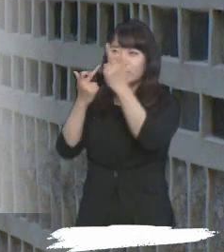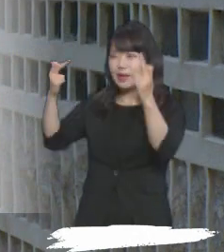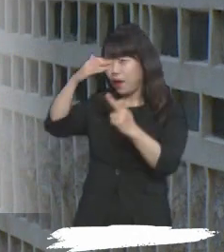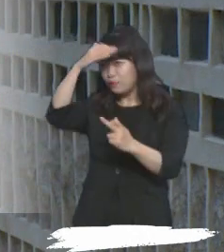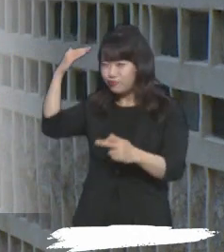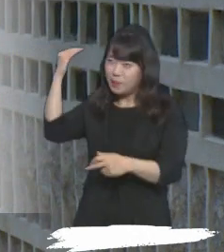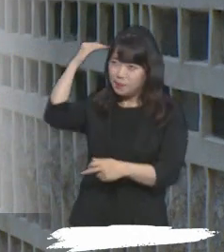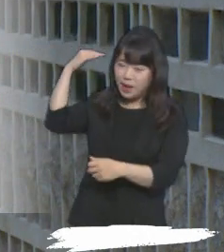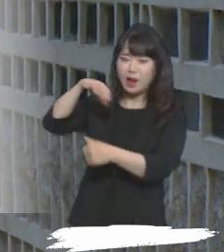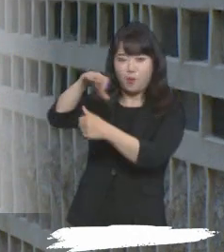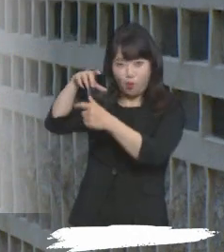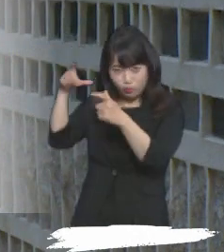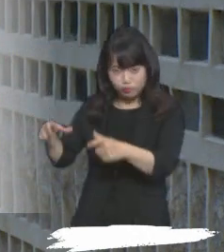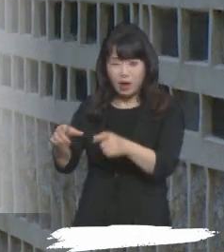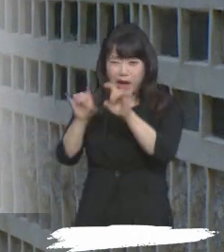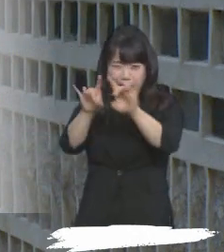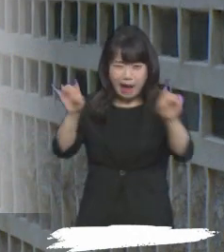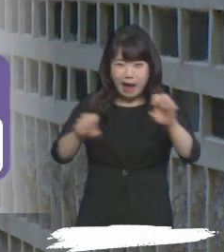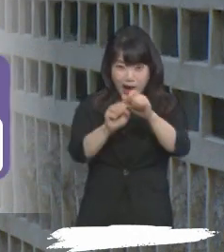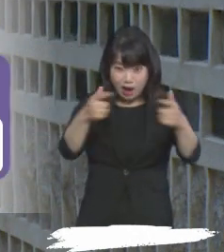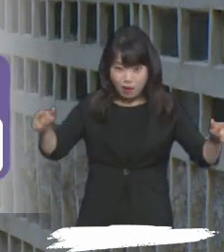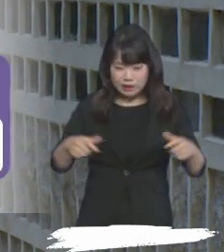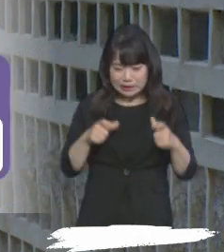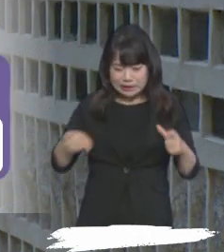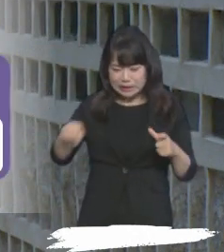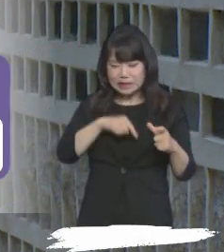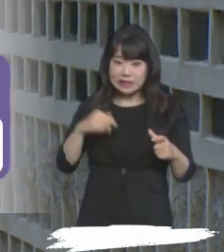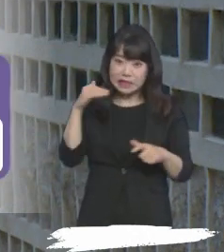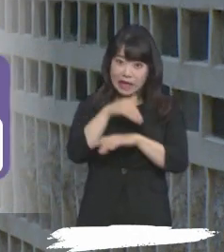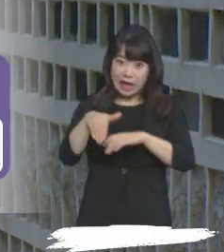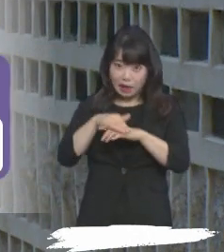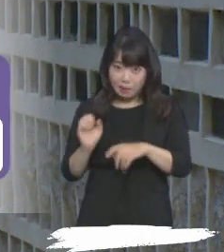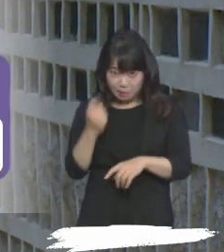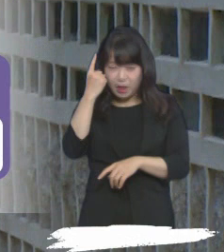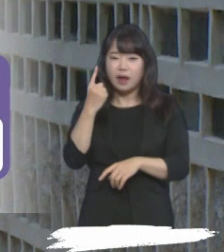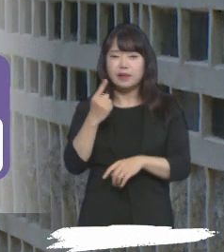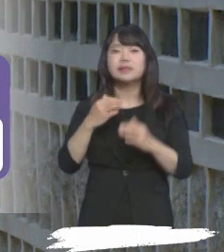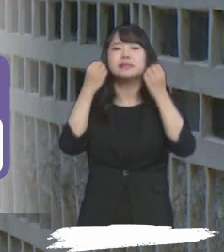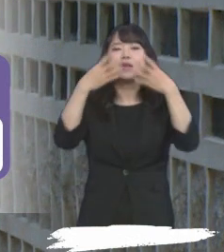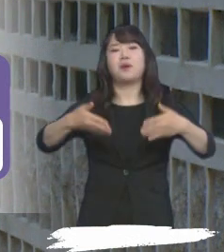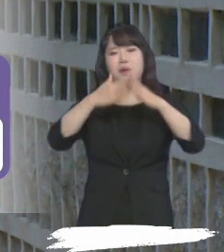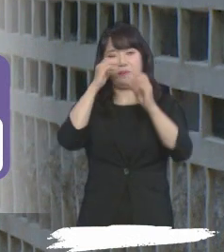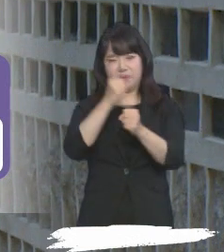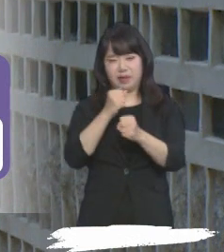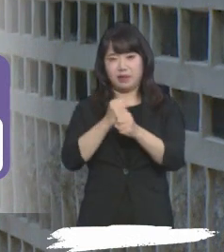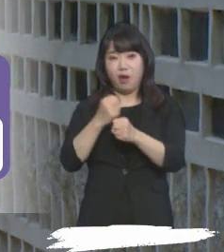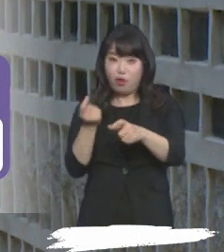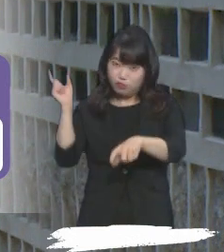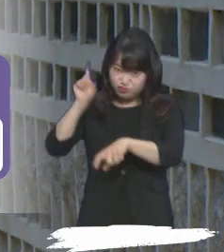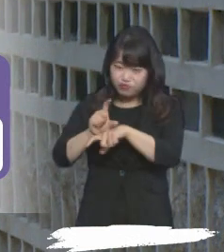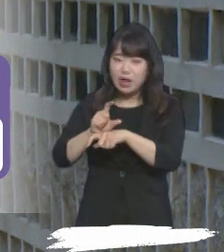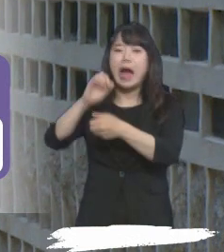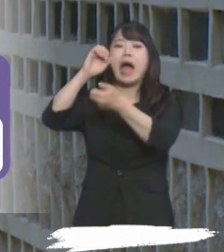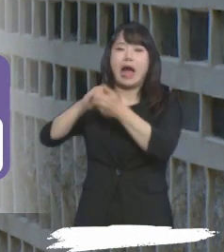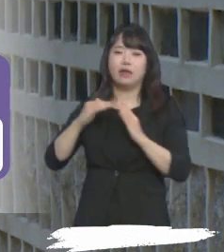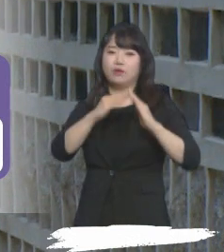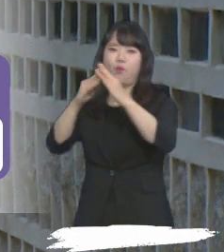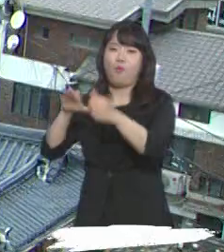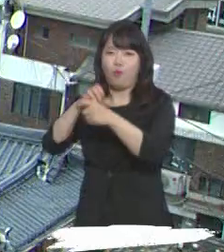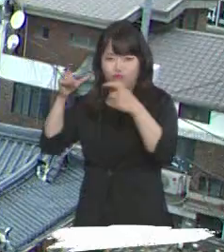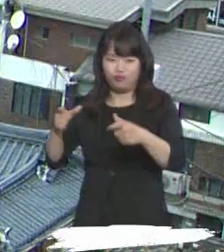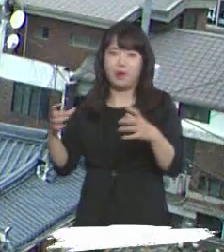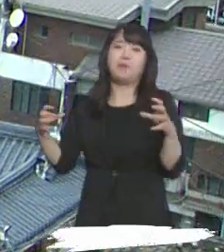경관 지구냐 등의 각종 규제는 지구 단위 계획 때문에 등장한 것입니다. 여기에 한옥 보존 지구도 녹여져 있습니다.